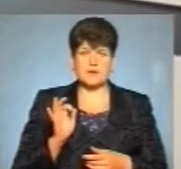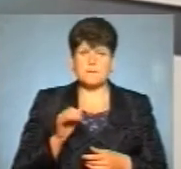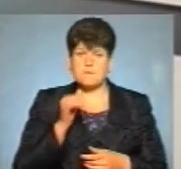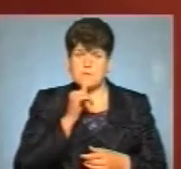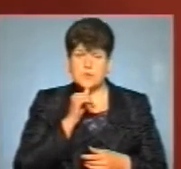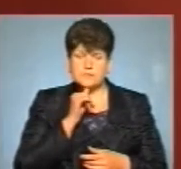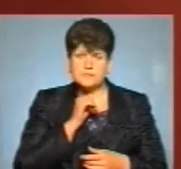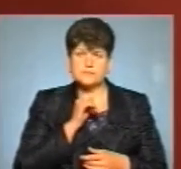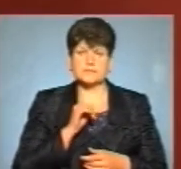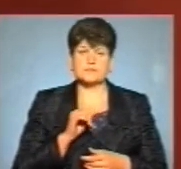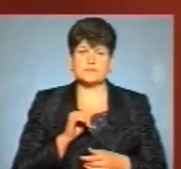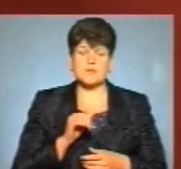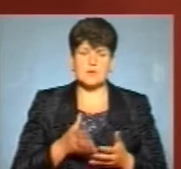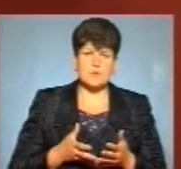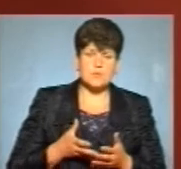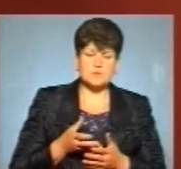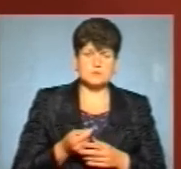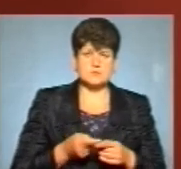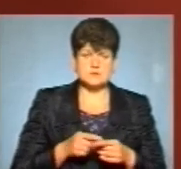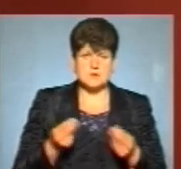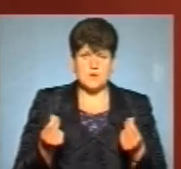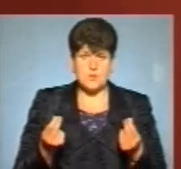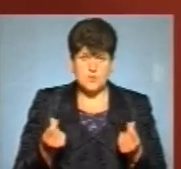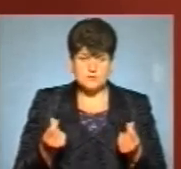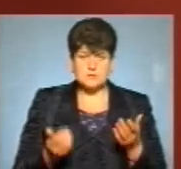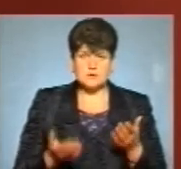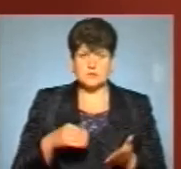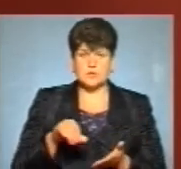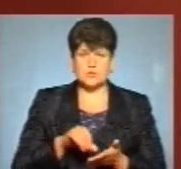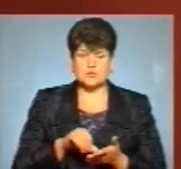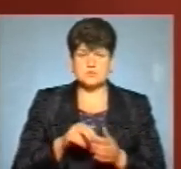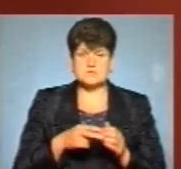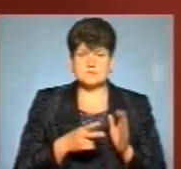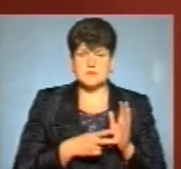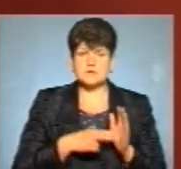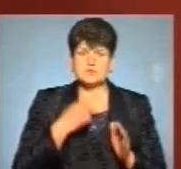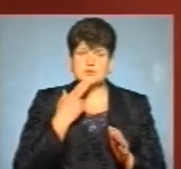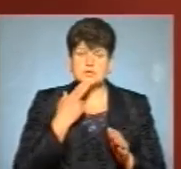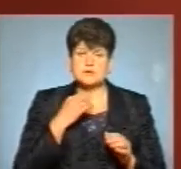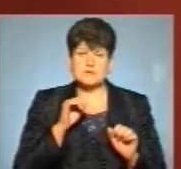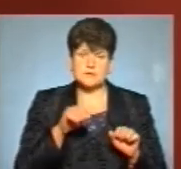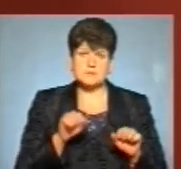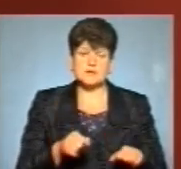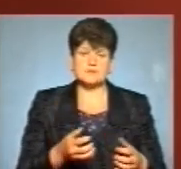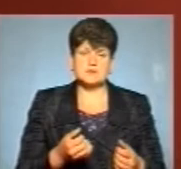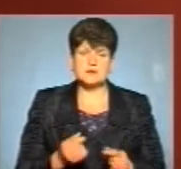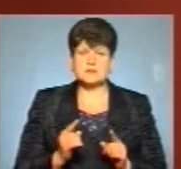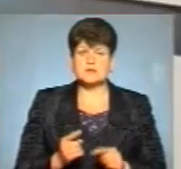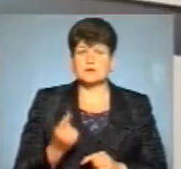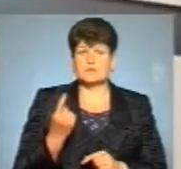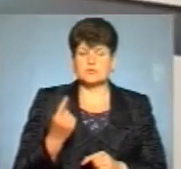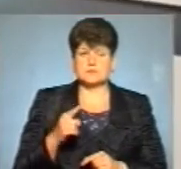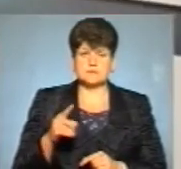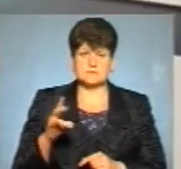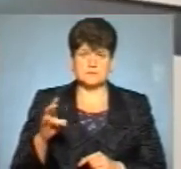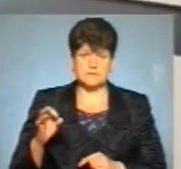пробного, оплативши за це гроші, але участь 17 червня він міг взяти тільки в одному ЗНО,